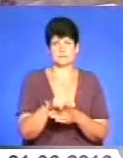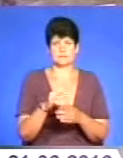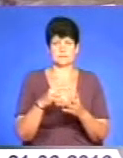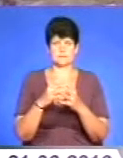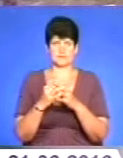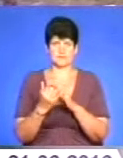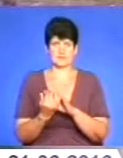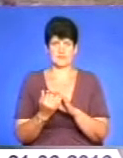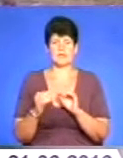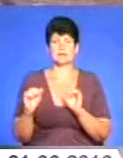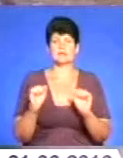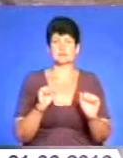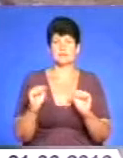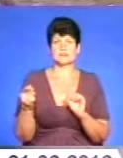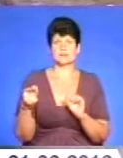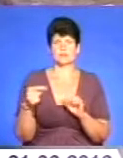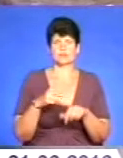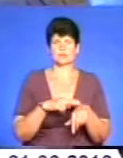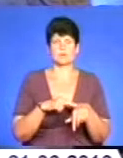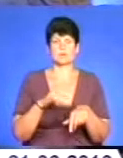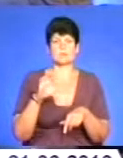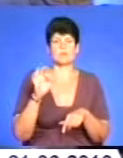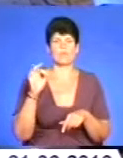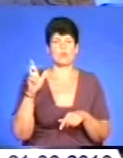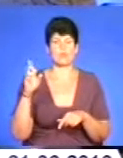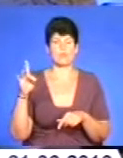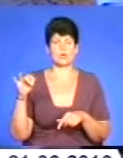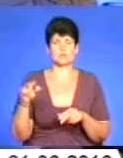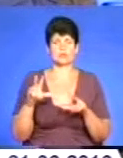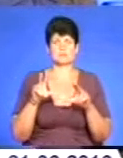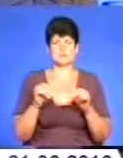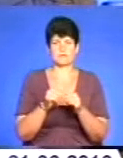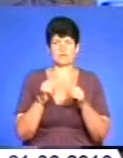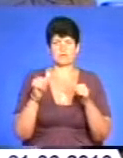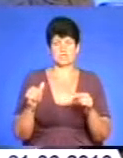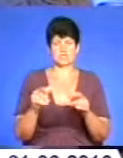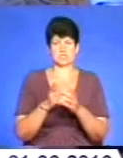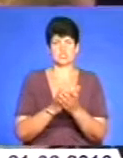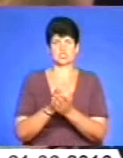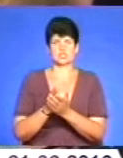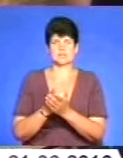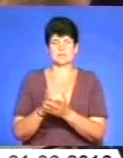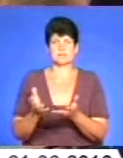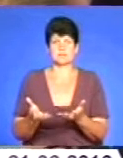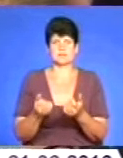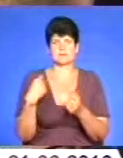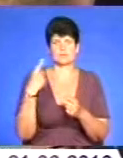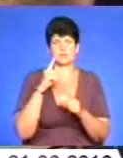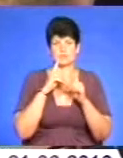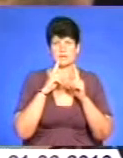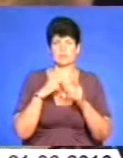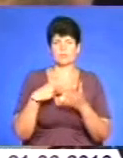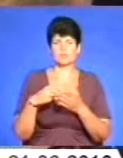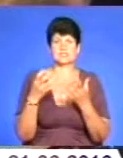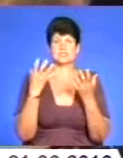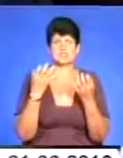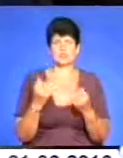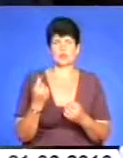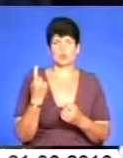народу. І приємно, що зараз ця чергова дільниця,